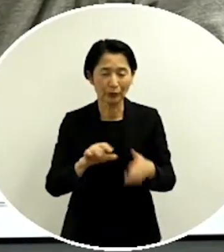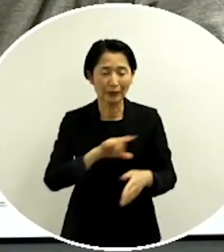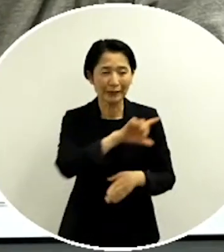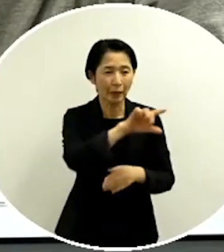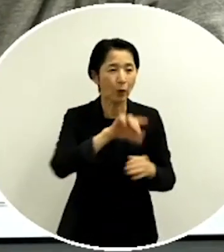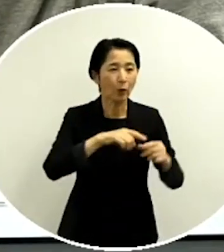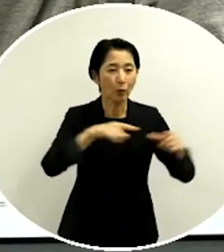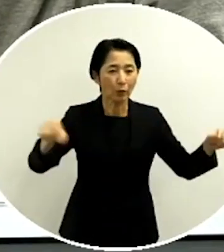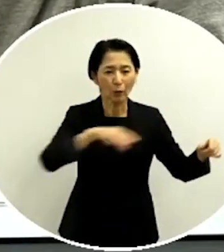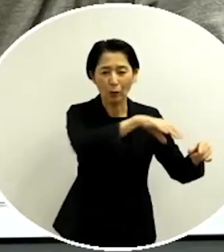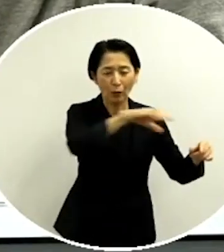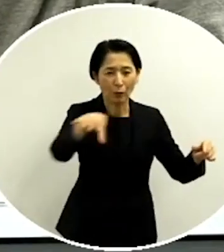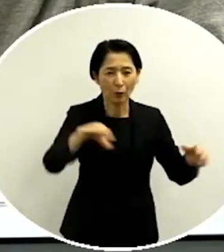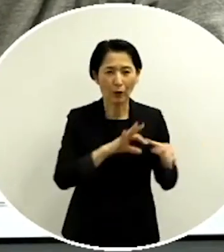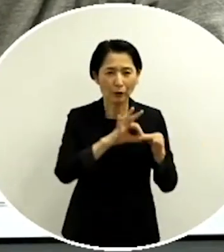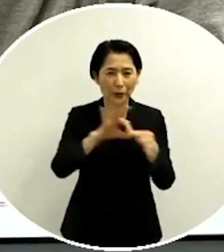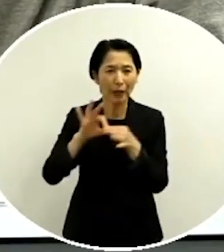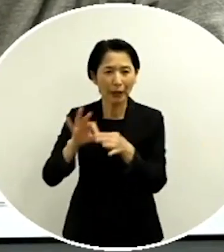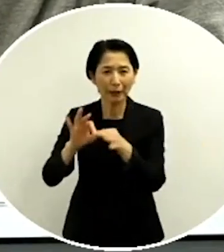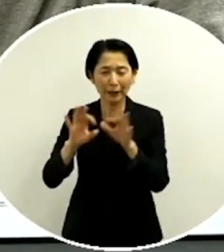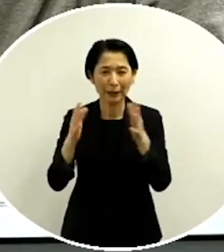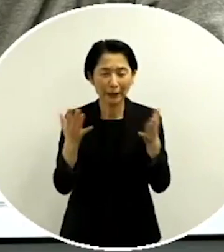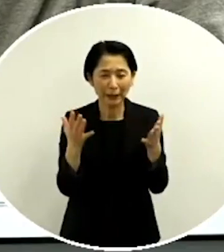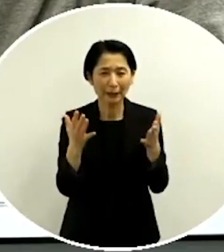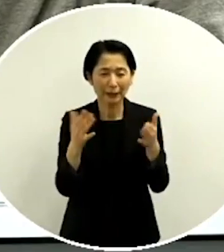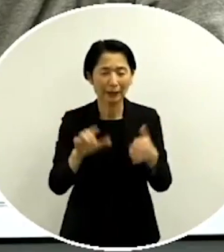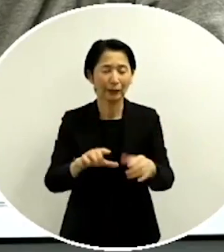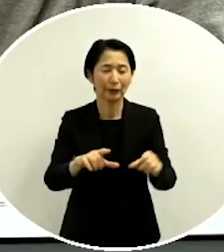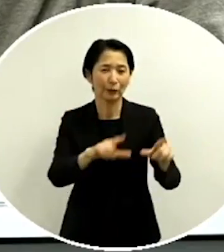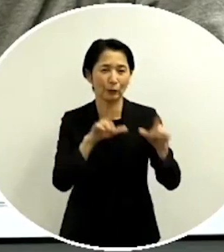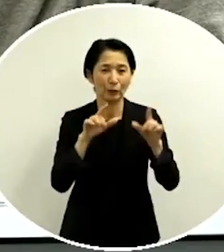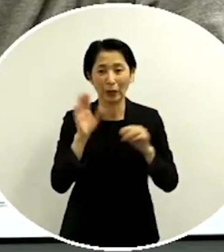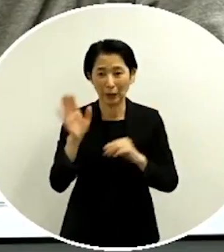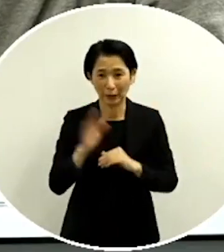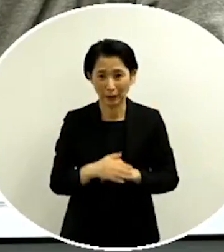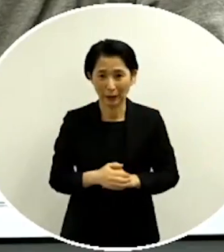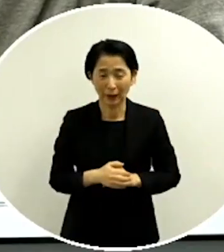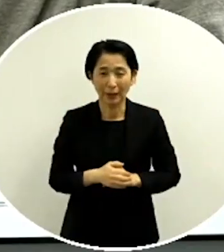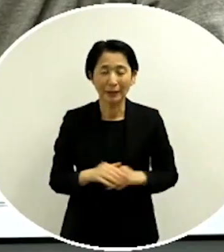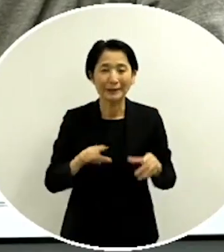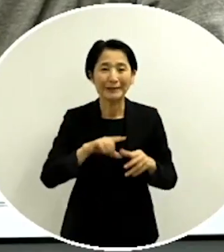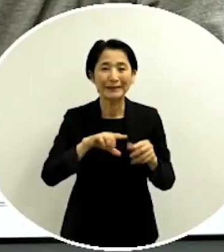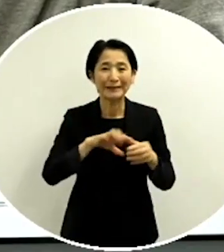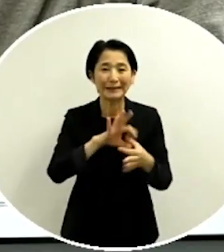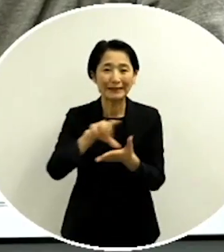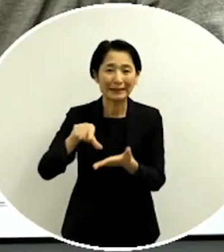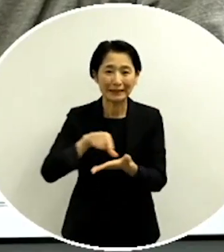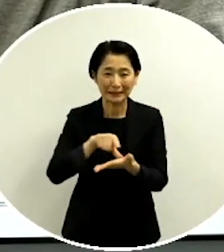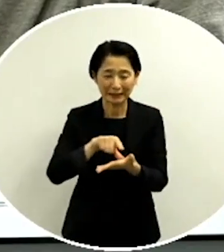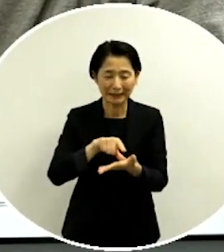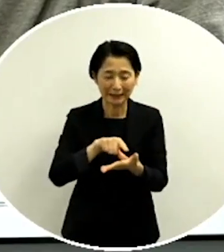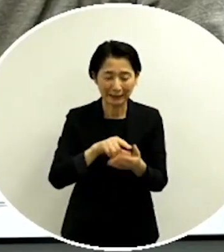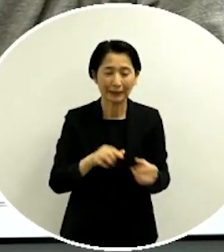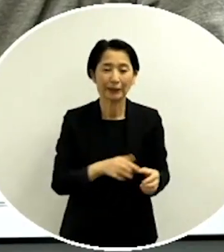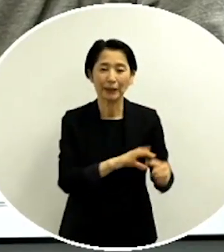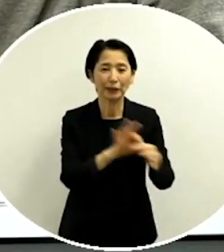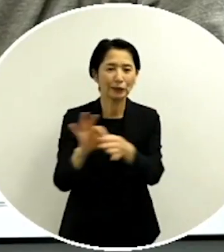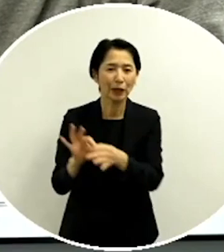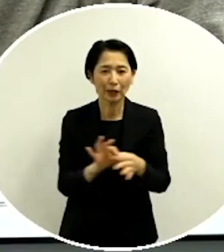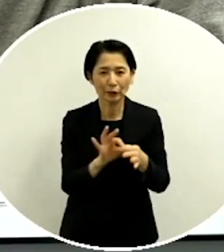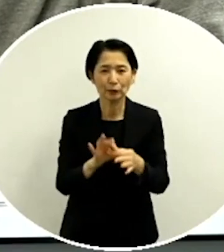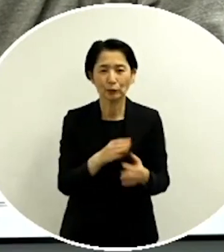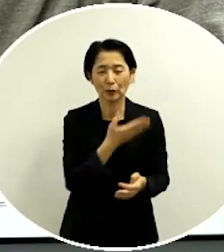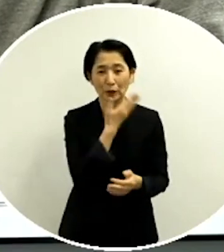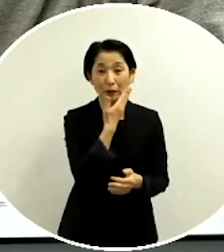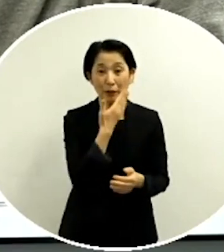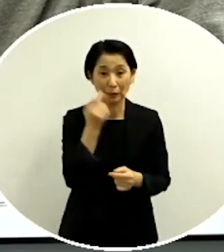ないかもしれないっていう県連がある楽しいしましたけどやっぱり地域それぞれで繋がっていくっていうのはとても大事だと思うのでちゃんと担当